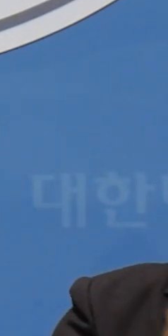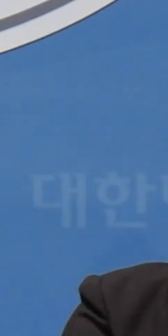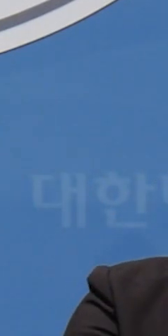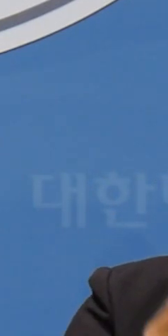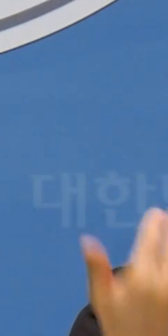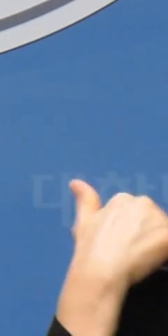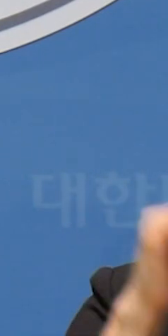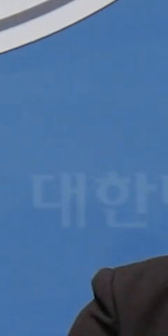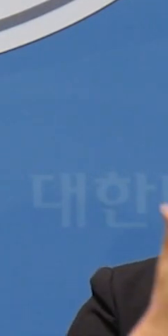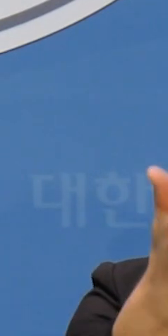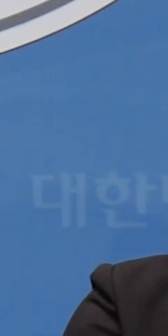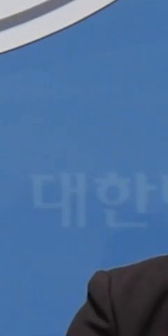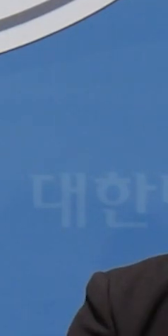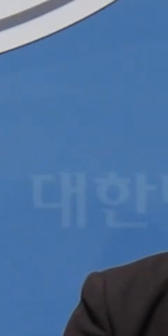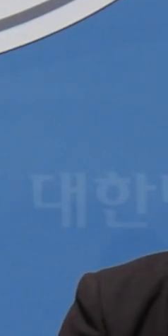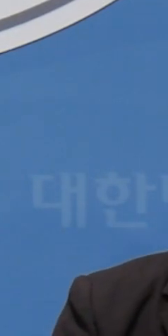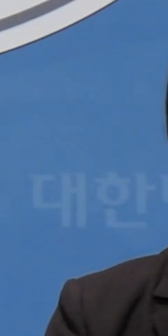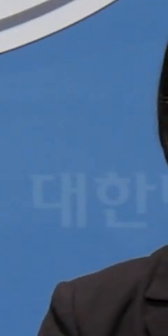돌려드리겠습니다.